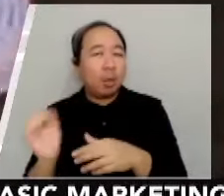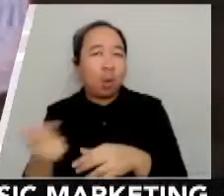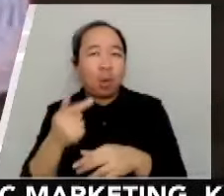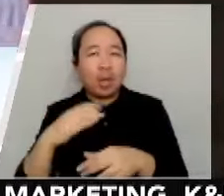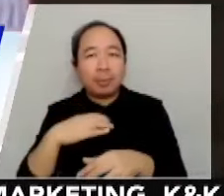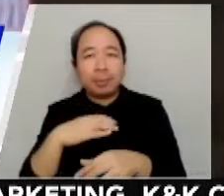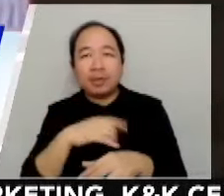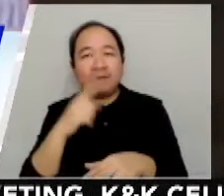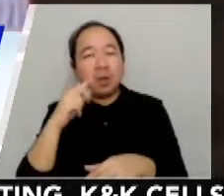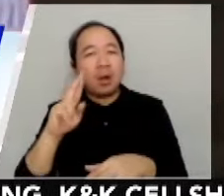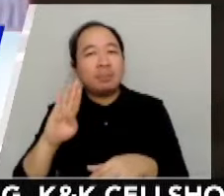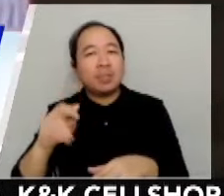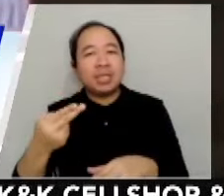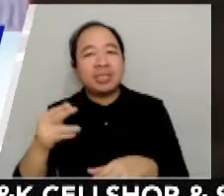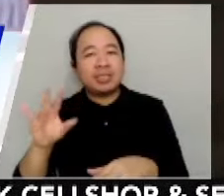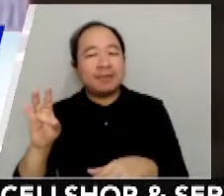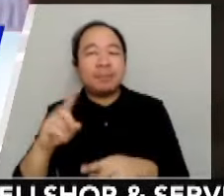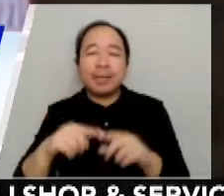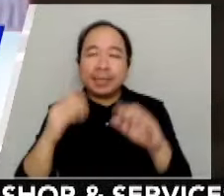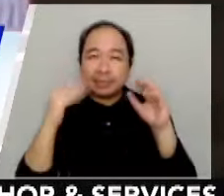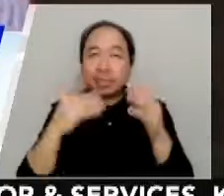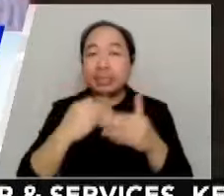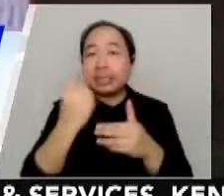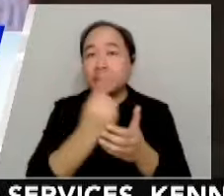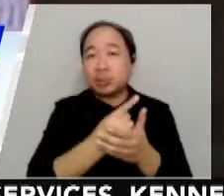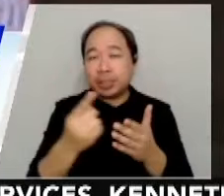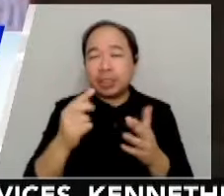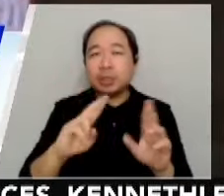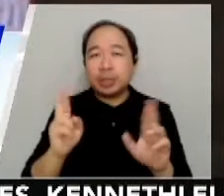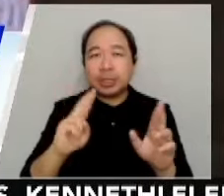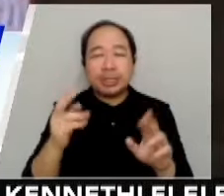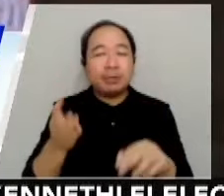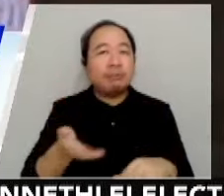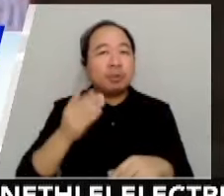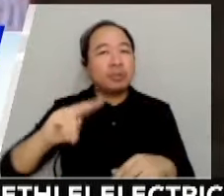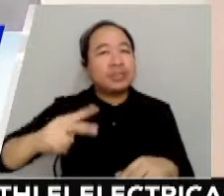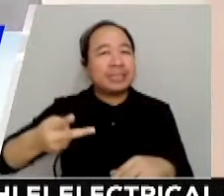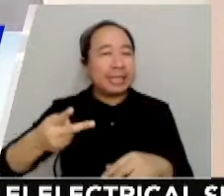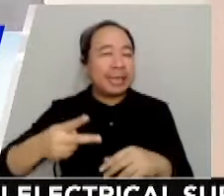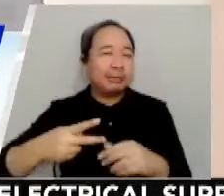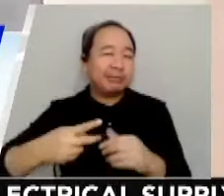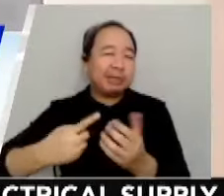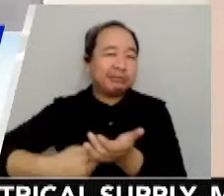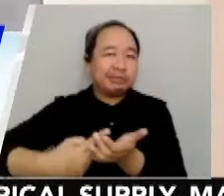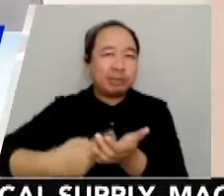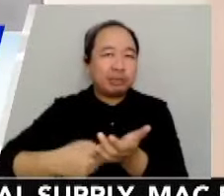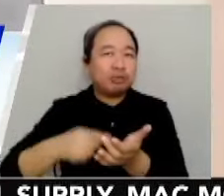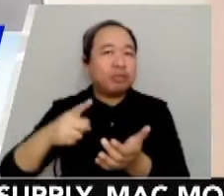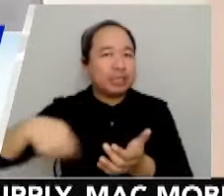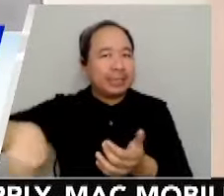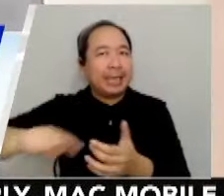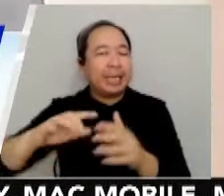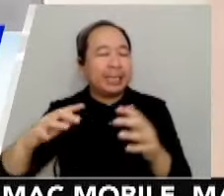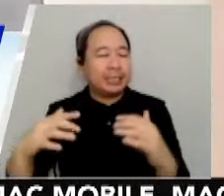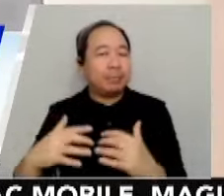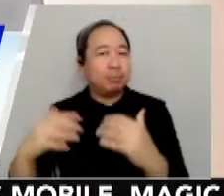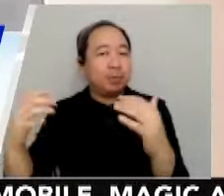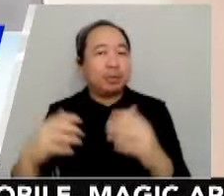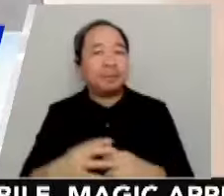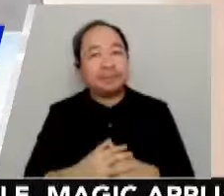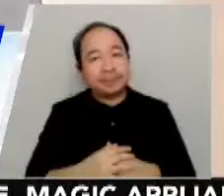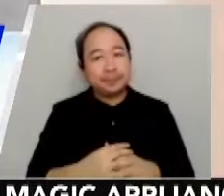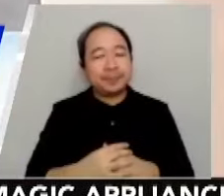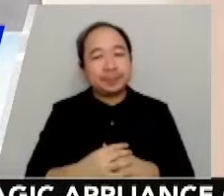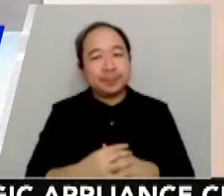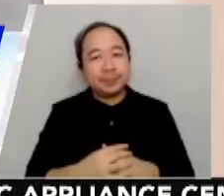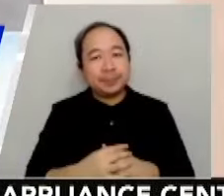sa susunod na linggo ay may isasalang na ito sa ikalawang pagbasa sa plenaryo. Ako, may guess, by